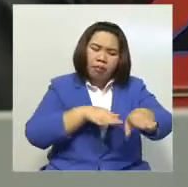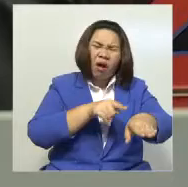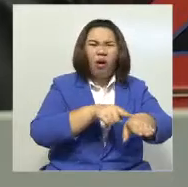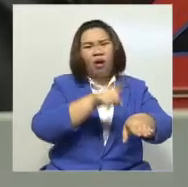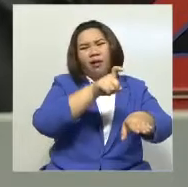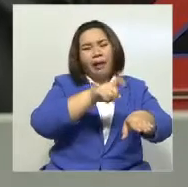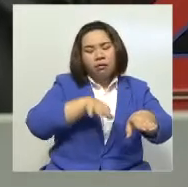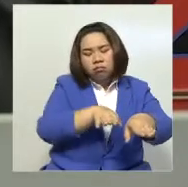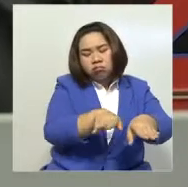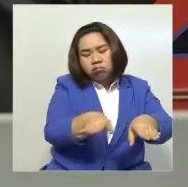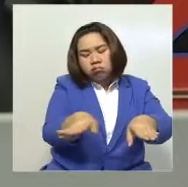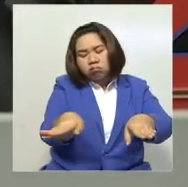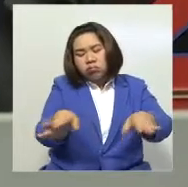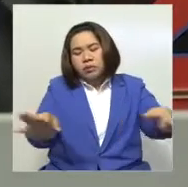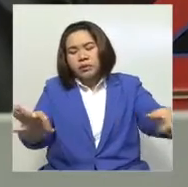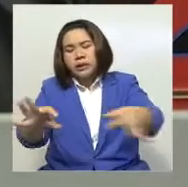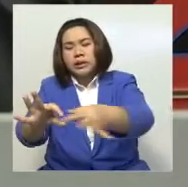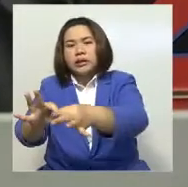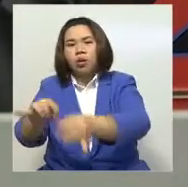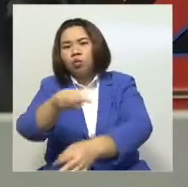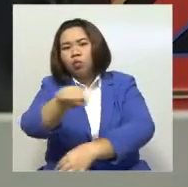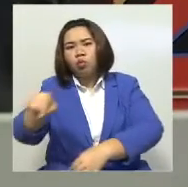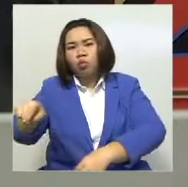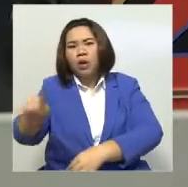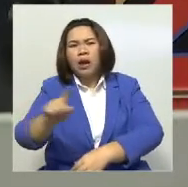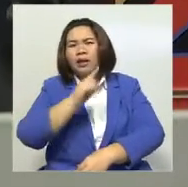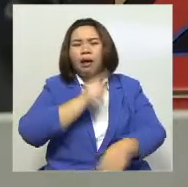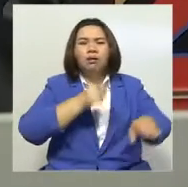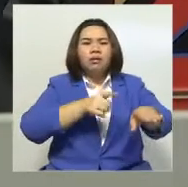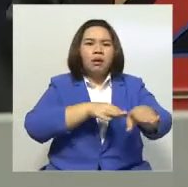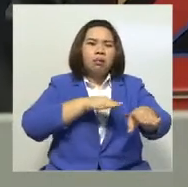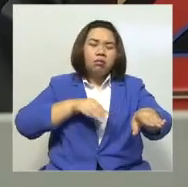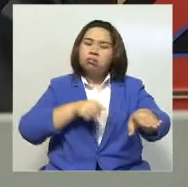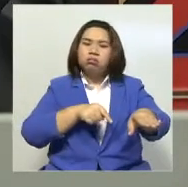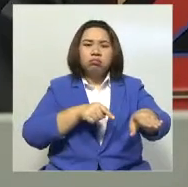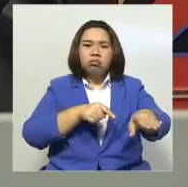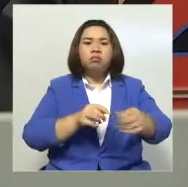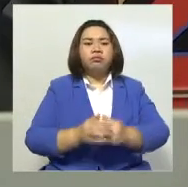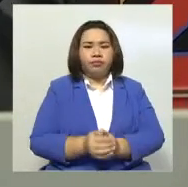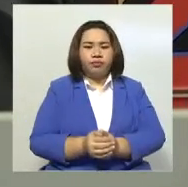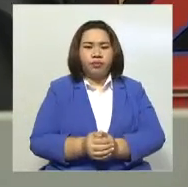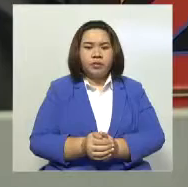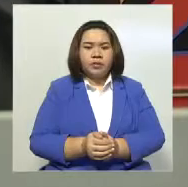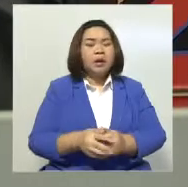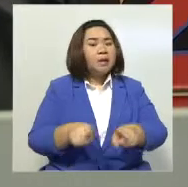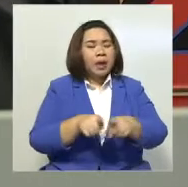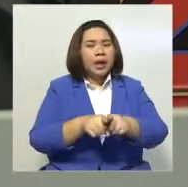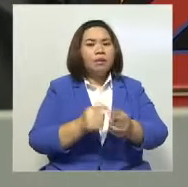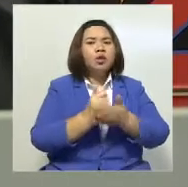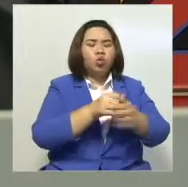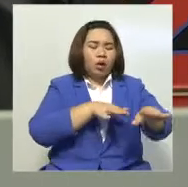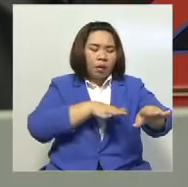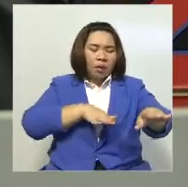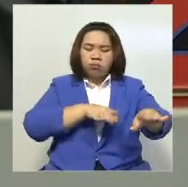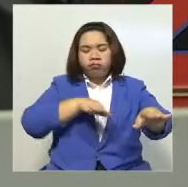งนี้ไปแล้วไปเชื่อมตรงนู้นได้ไหมถ้าไปอัดติดตรงนี้ตลอดนะคือไอ้ตรงนี้ของเดิมมันก็จะมีการระบายอ้อม